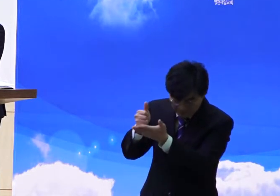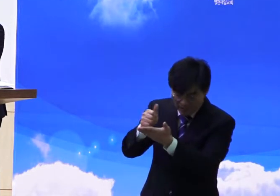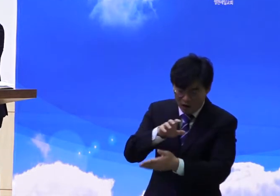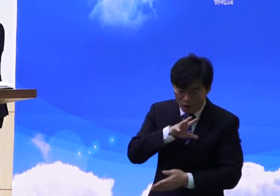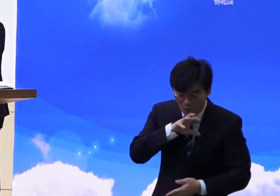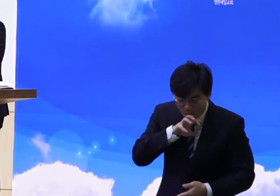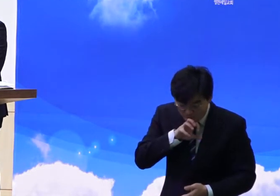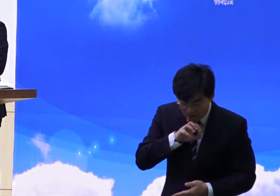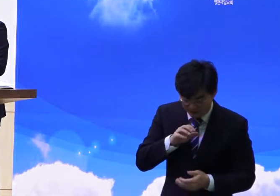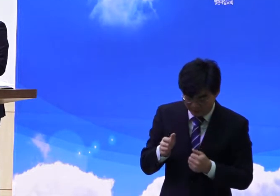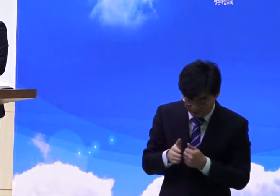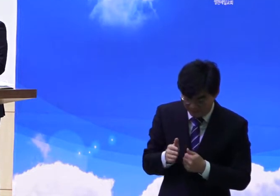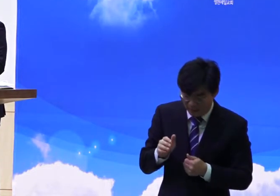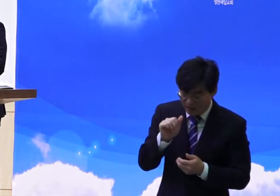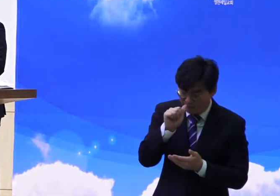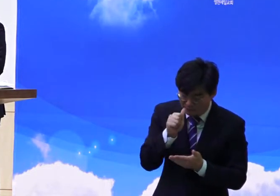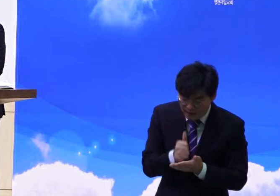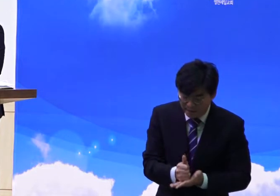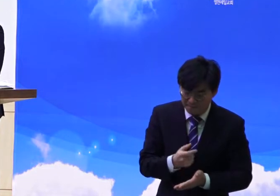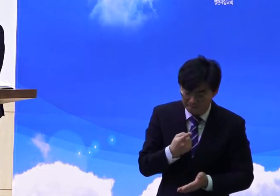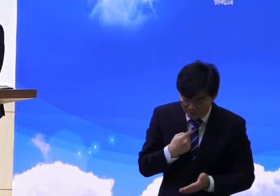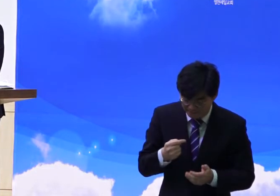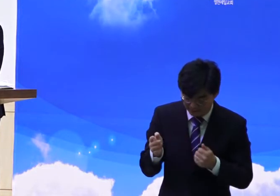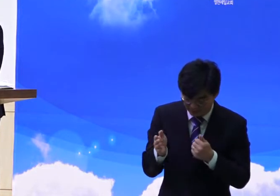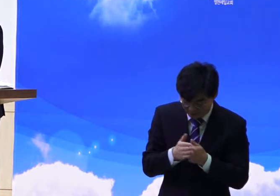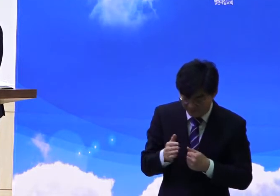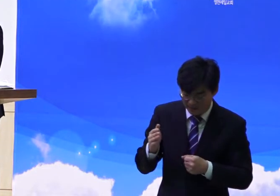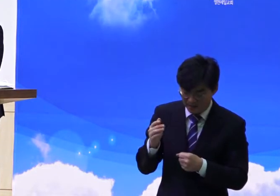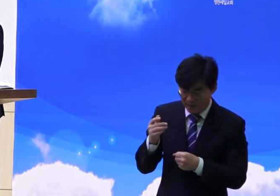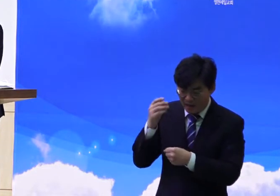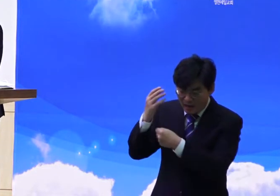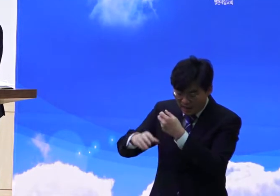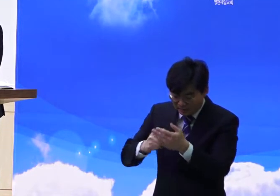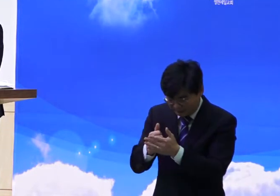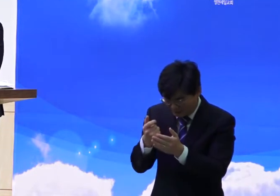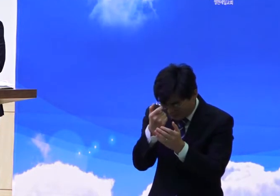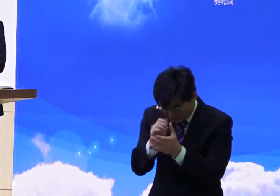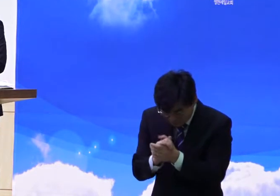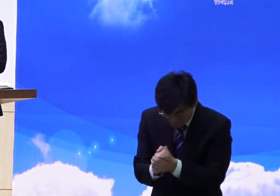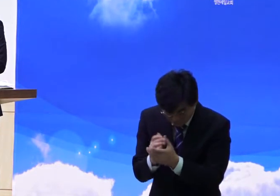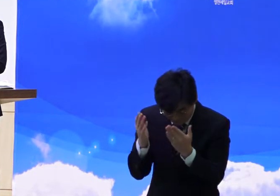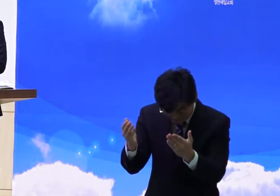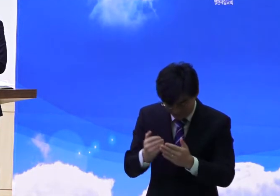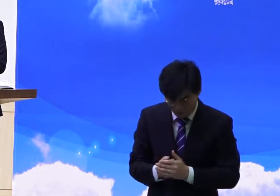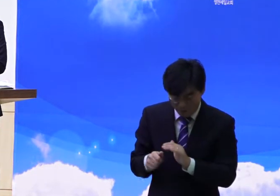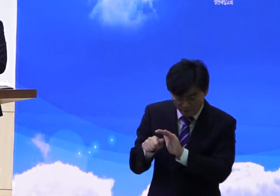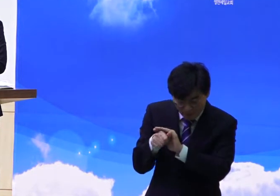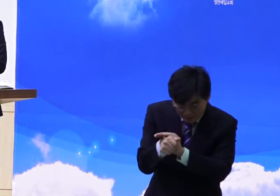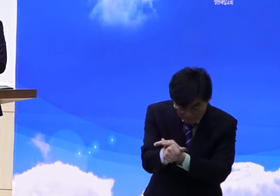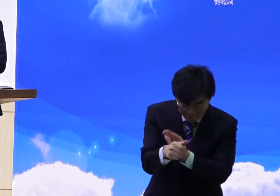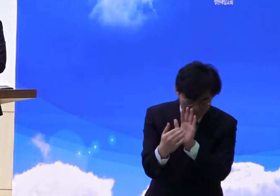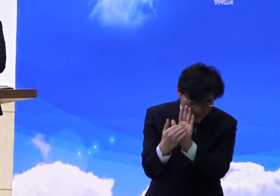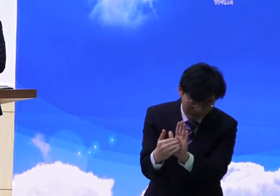원망함으로 범죄하였사오니 여호와께 기도하여 이 뱀들을 우리에게서 떠나게 하소서.